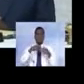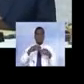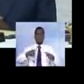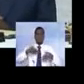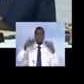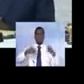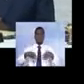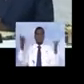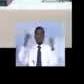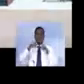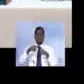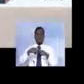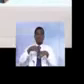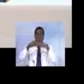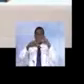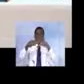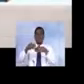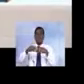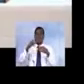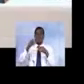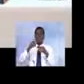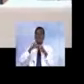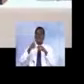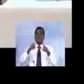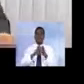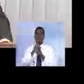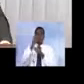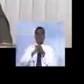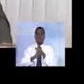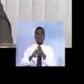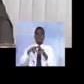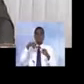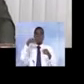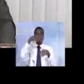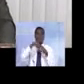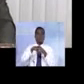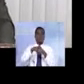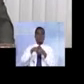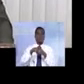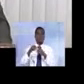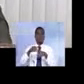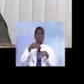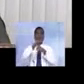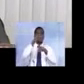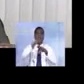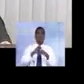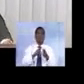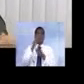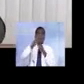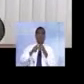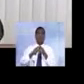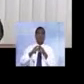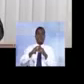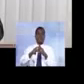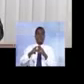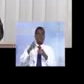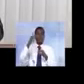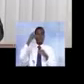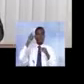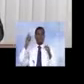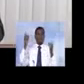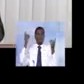satisfaction quant au déroulement des différents projets. Il apparaît donc que la mise en œuvre des projets du premier CDD au cours de